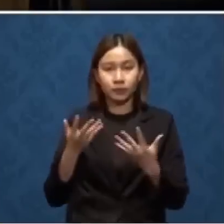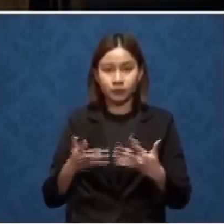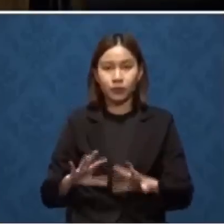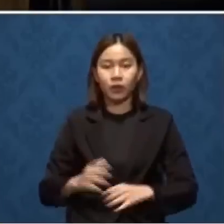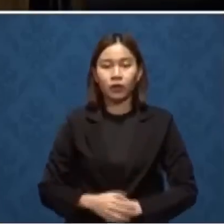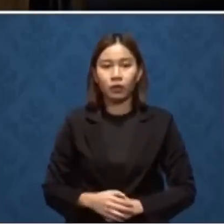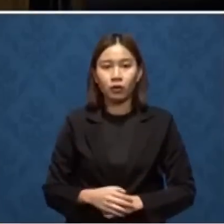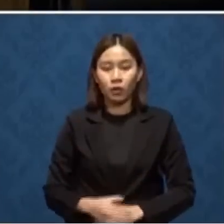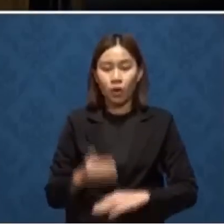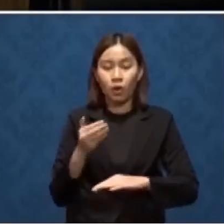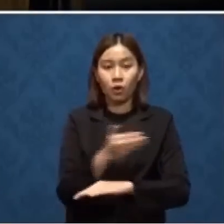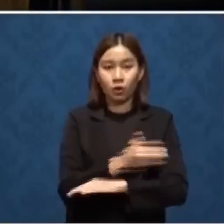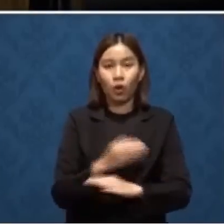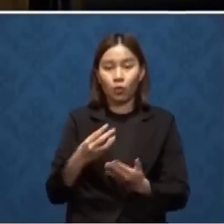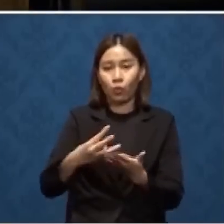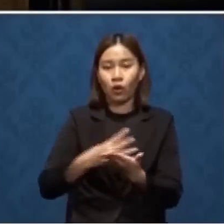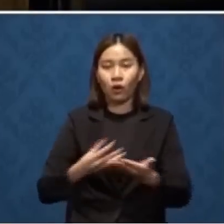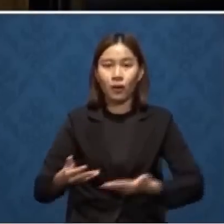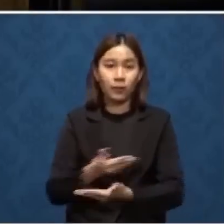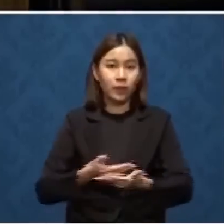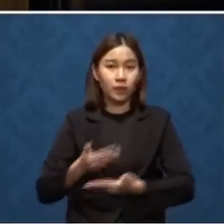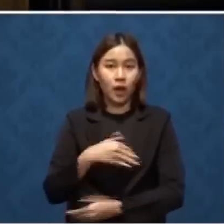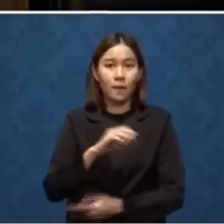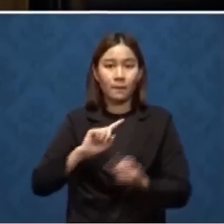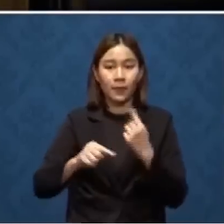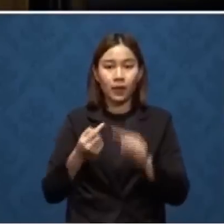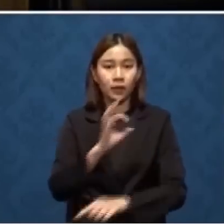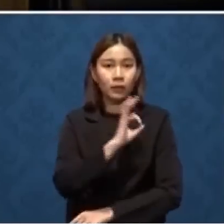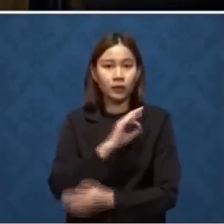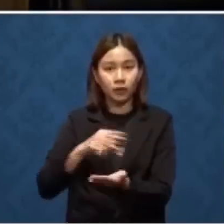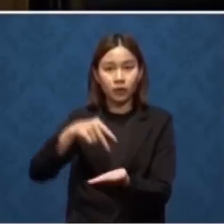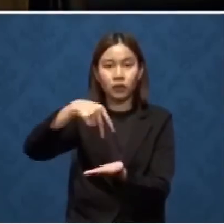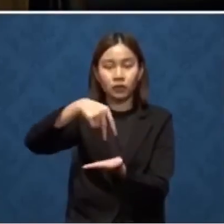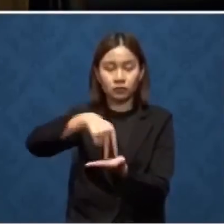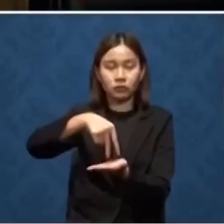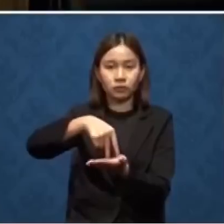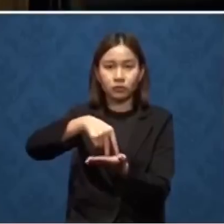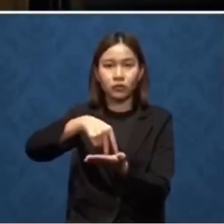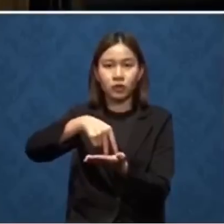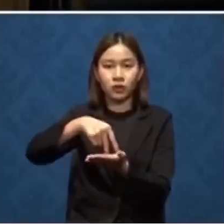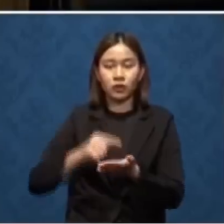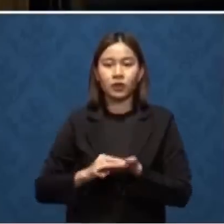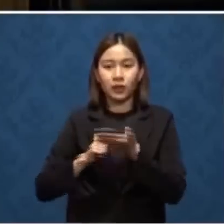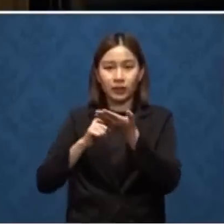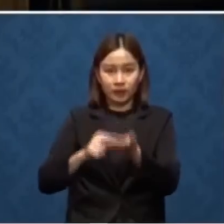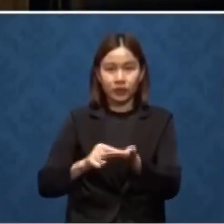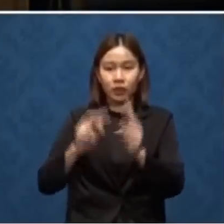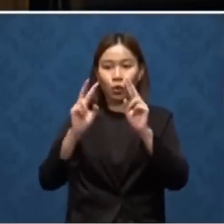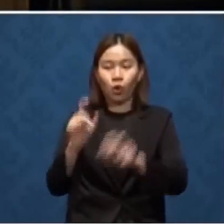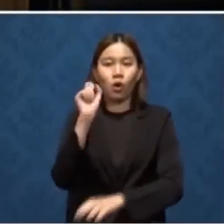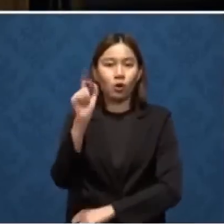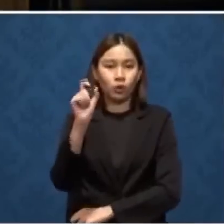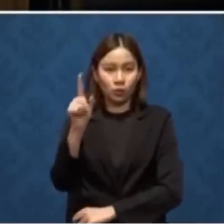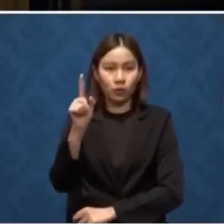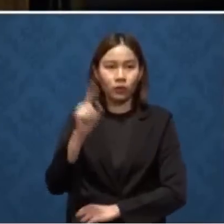ยไม่หนุนคุณพิธาเนี่ยมันเป็นเพราะว่าต้องการที่จะไปขอเสียงสนับสนุนจากสว.กลุ่มนี้ให้มาหนุนคุณเศรษฐาท